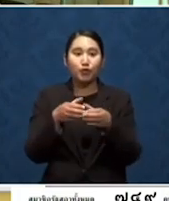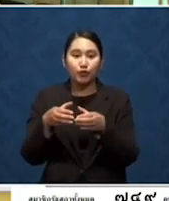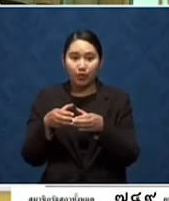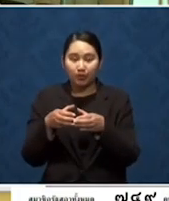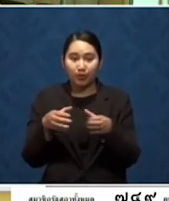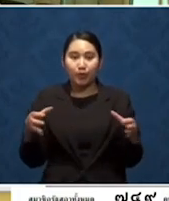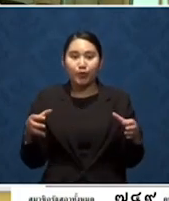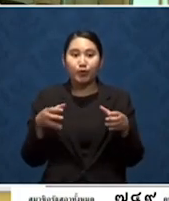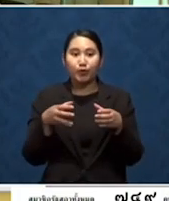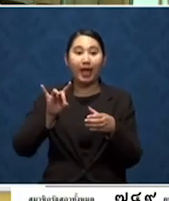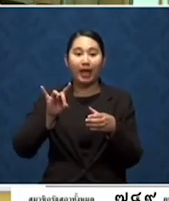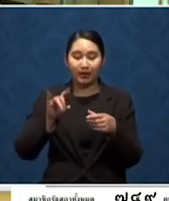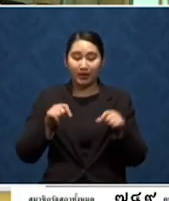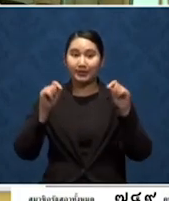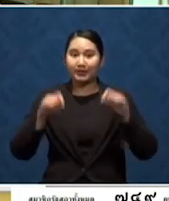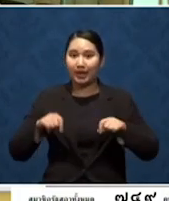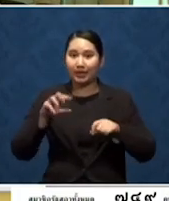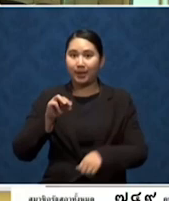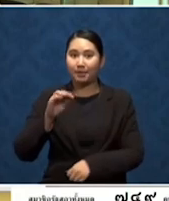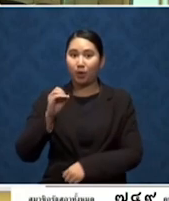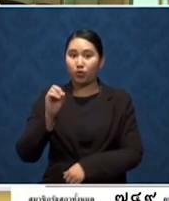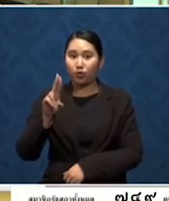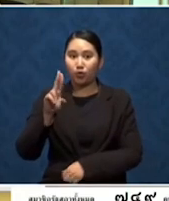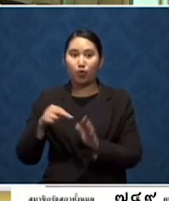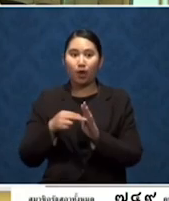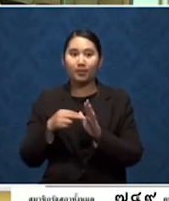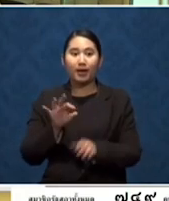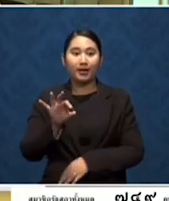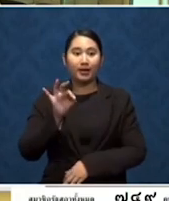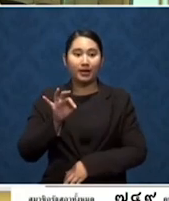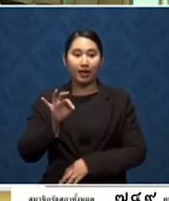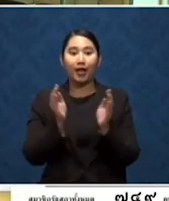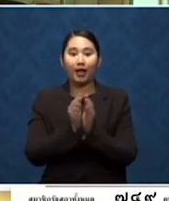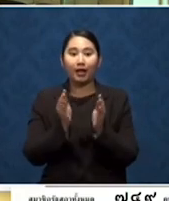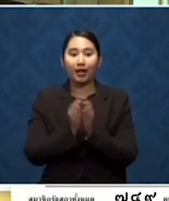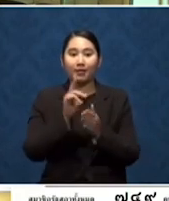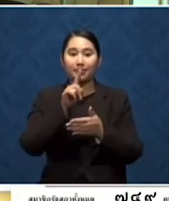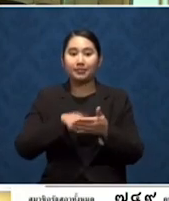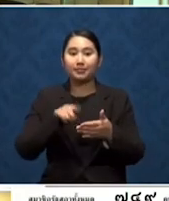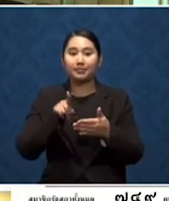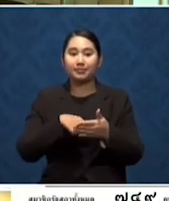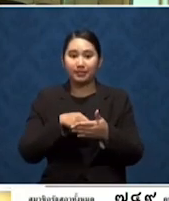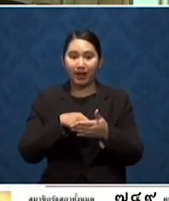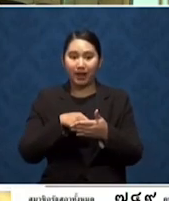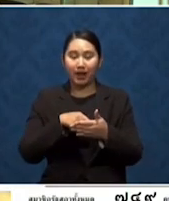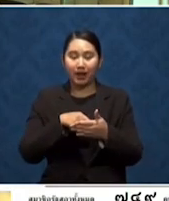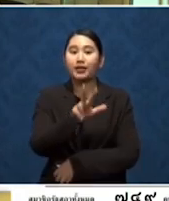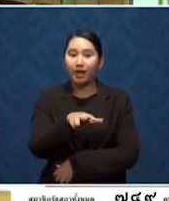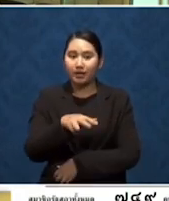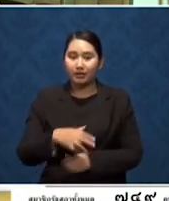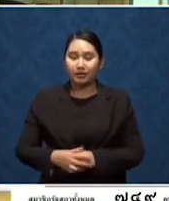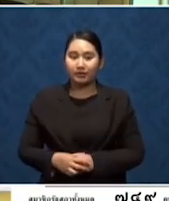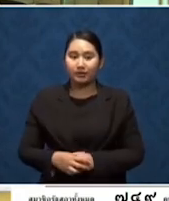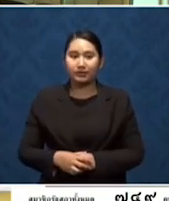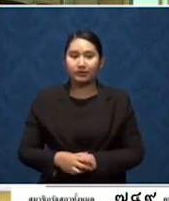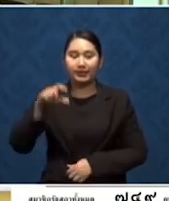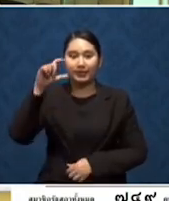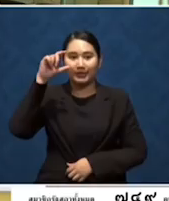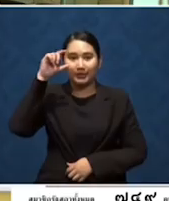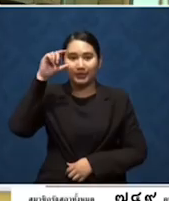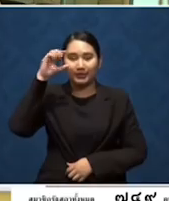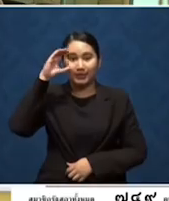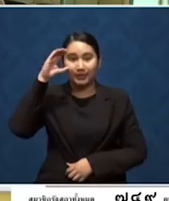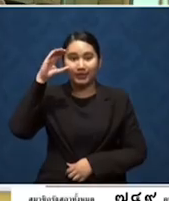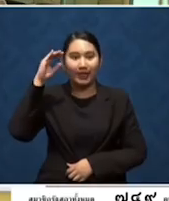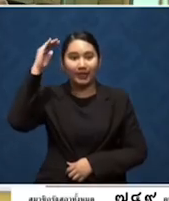MOUมา7-8 Plusเนี่ยเขาไม่ได้เลือกคุณพี่ทาเป็นนายกรัฐมนตรีนะครับเลือกคุณแพรทองทานเลือกคุณเศรษฐา